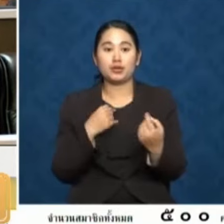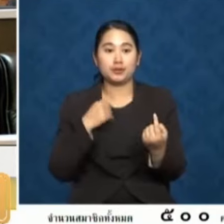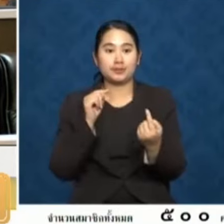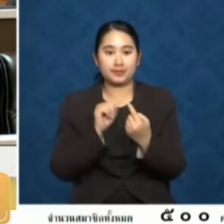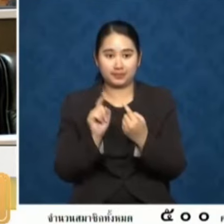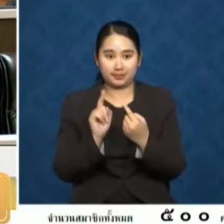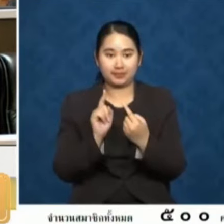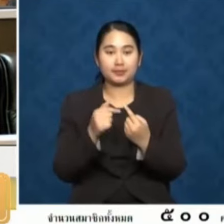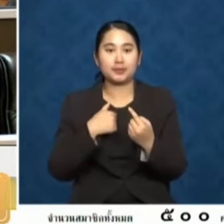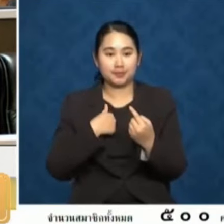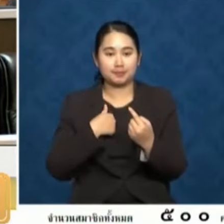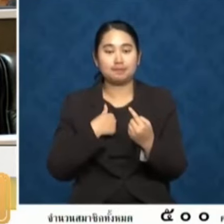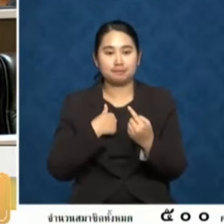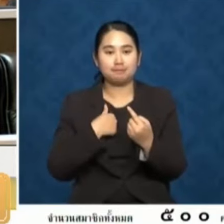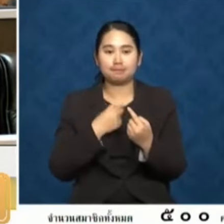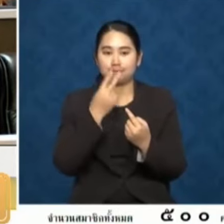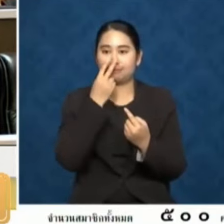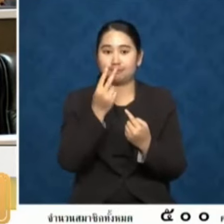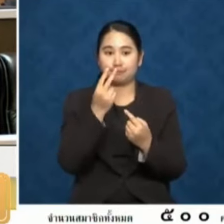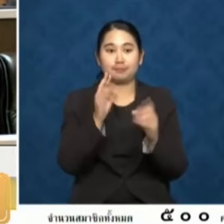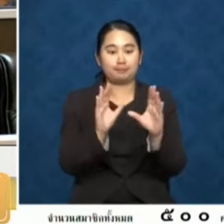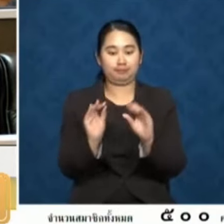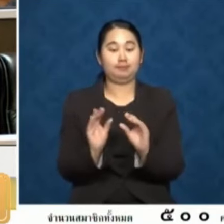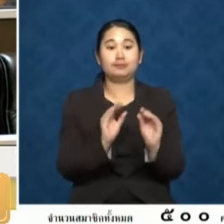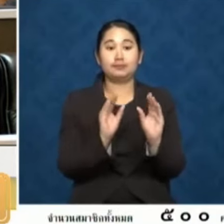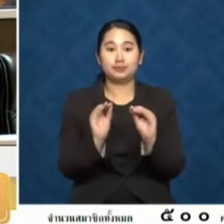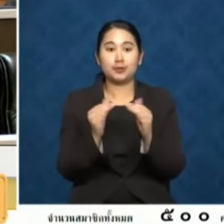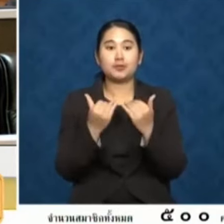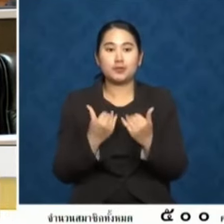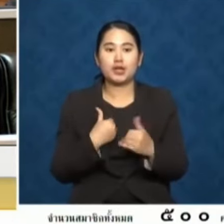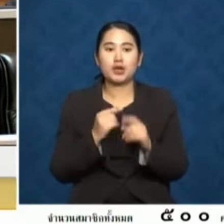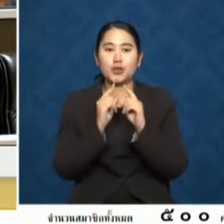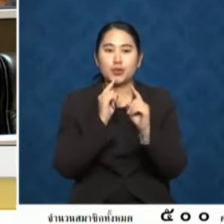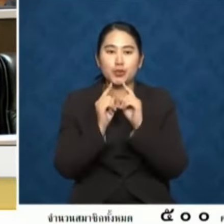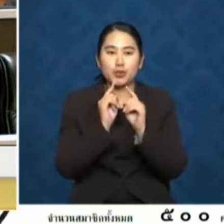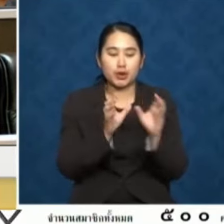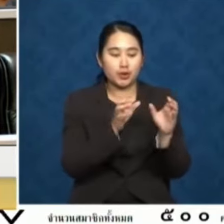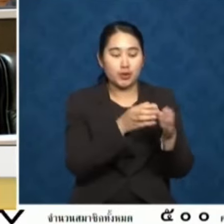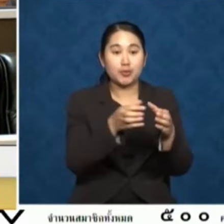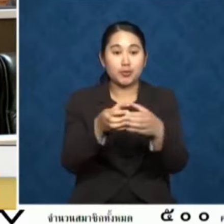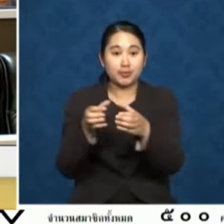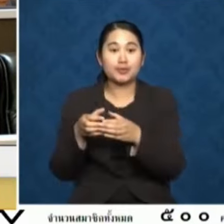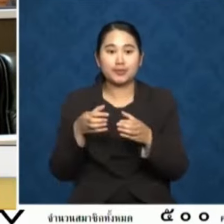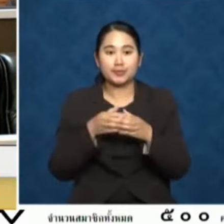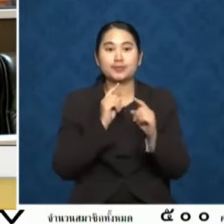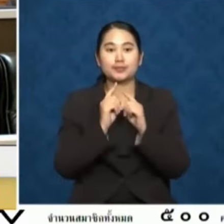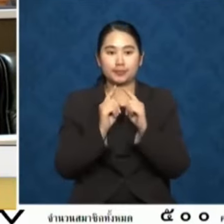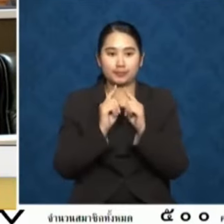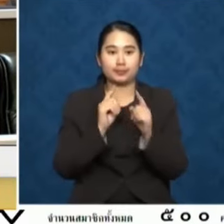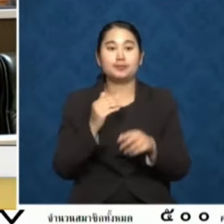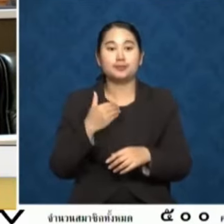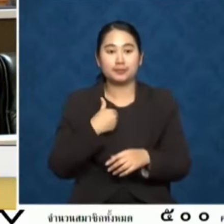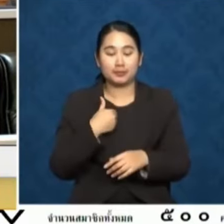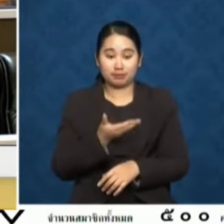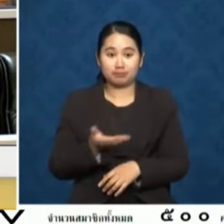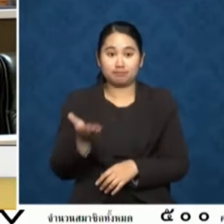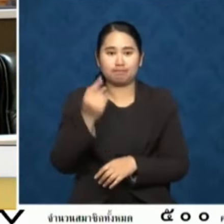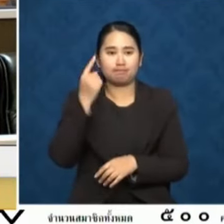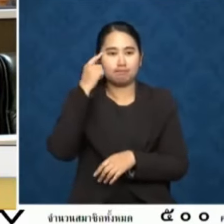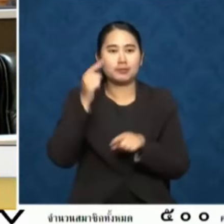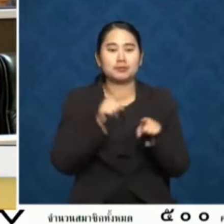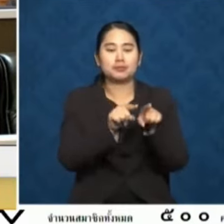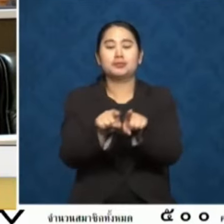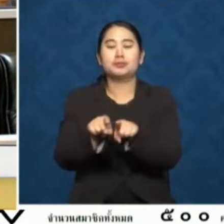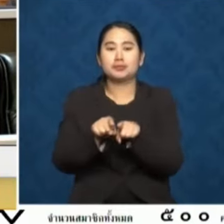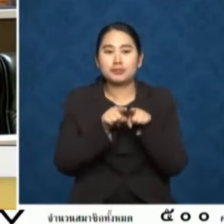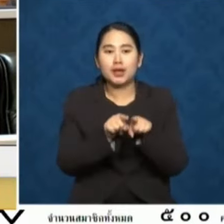มเห็นบรรยากาศแล้วนะครับวันนี้ก็ได้คุยกับหลายเพื่อนสมาชิกหลายพรรคการเมืองนะครับทุกคนเห็นพ้องต้องกันน